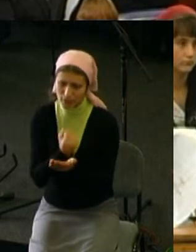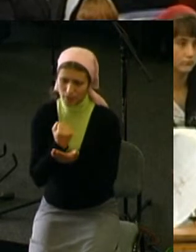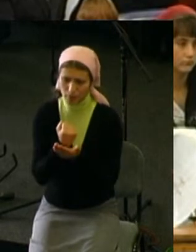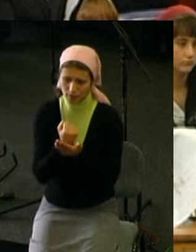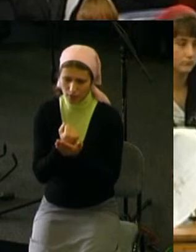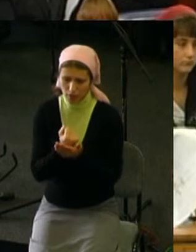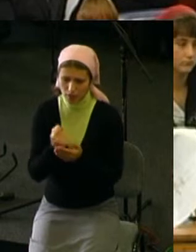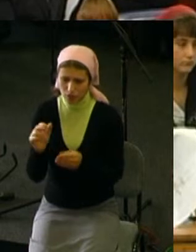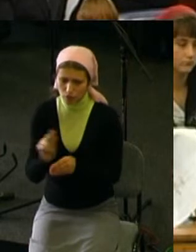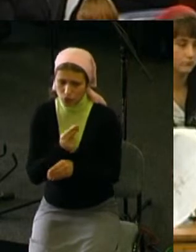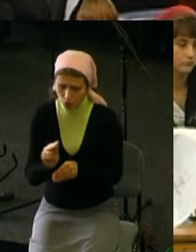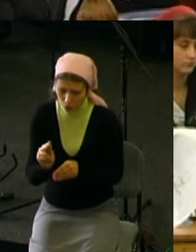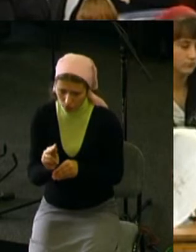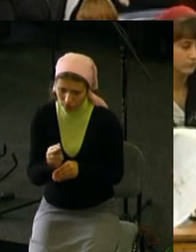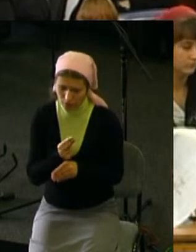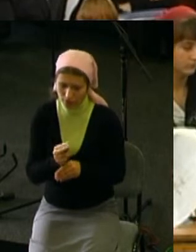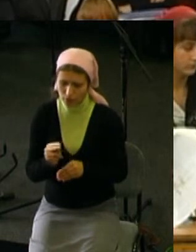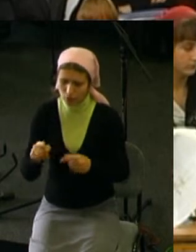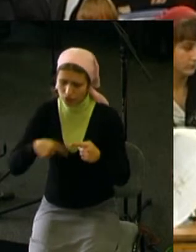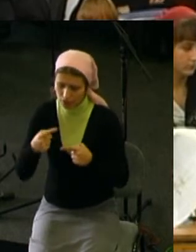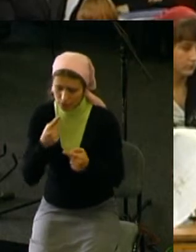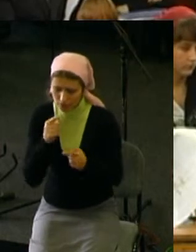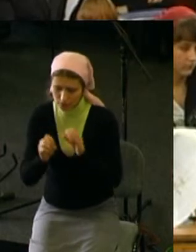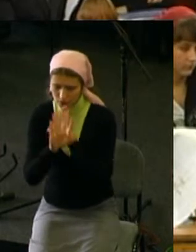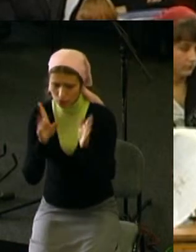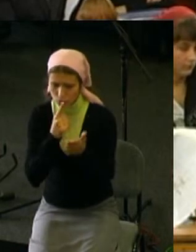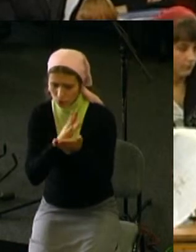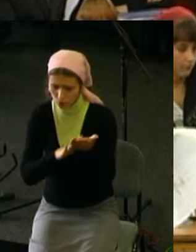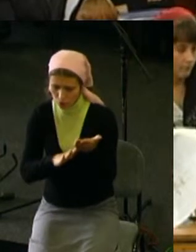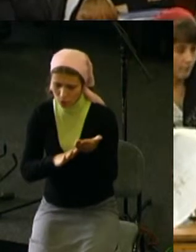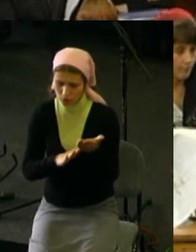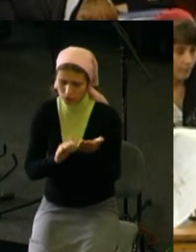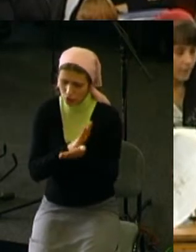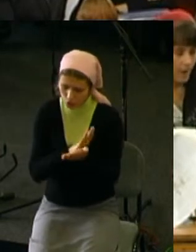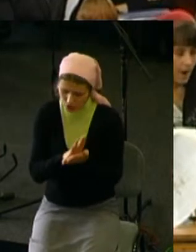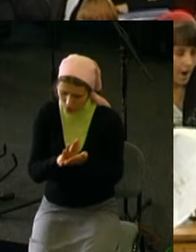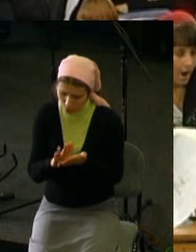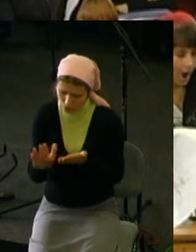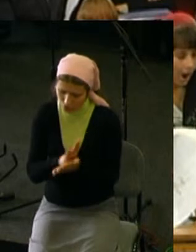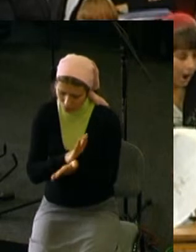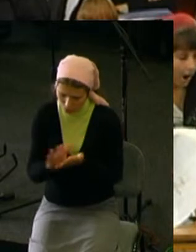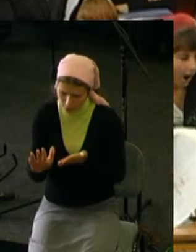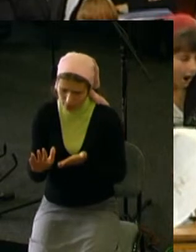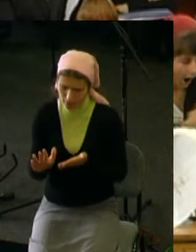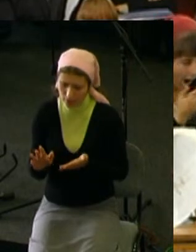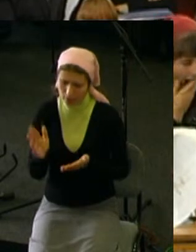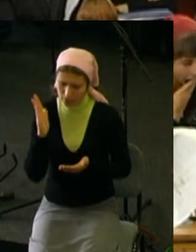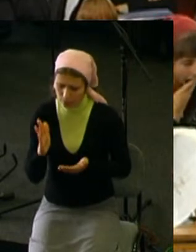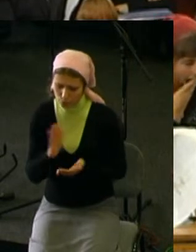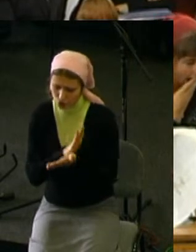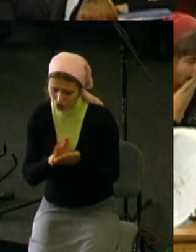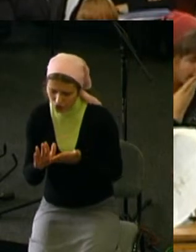оздоровлення щоб через його Святу кров ти я міг очиститися і о митися і стати